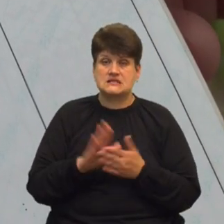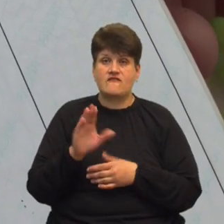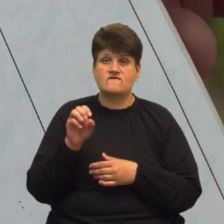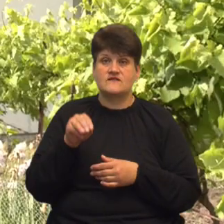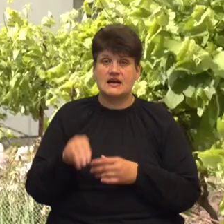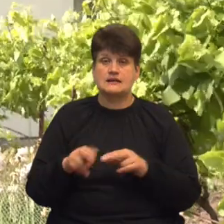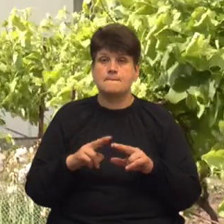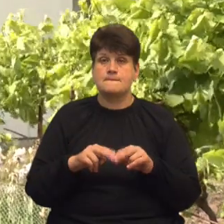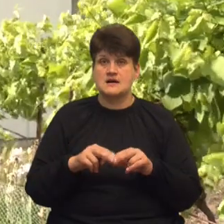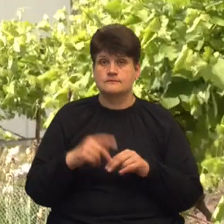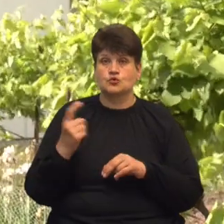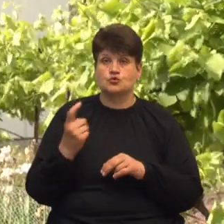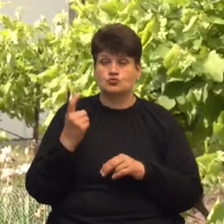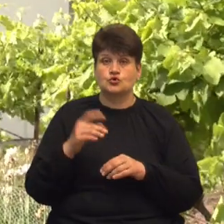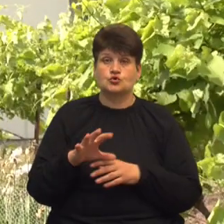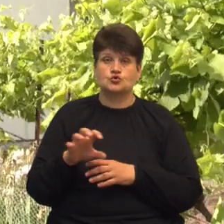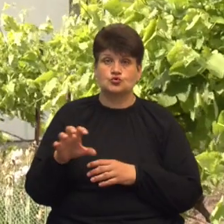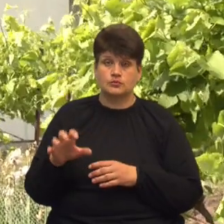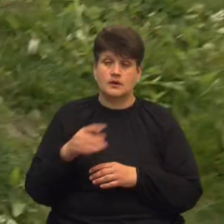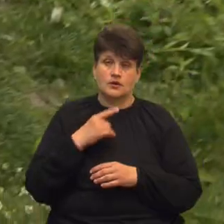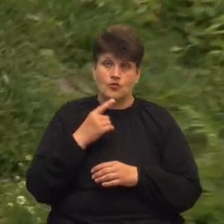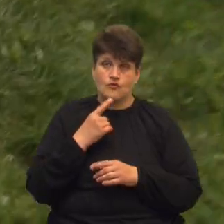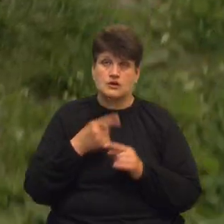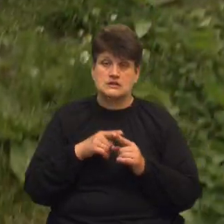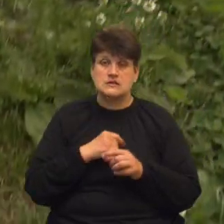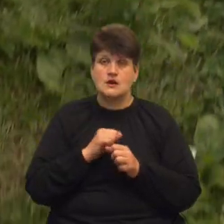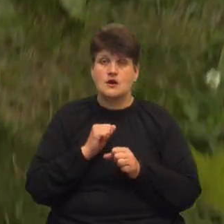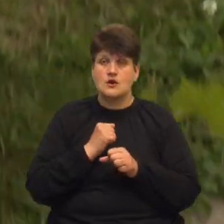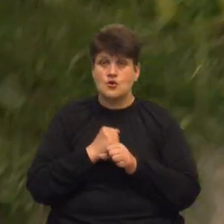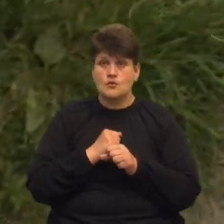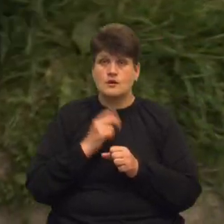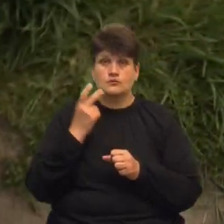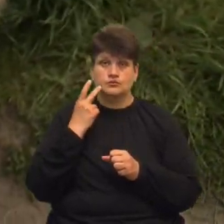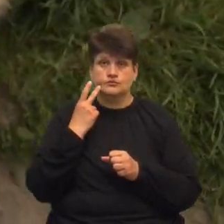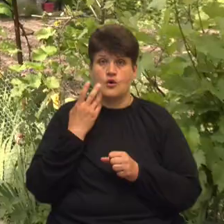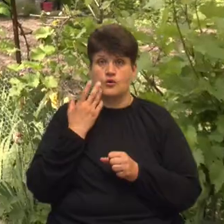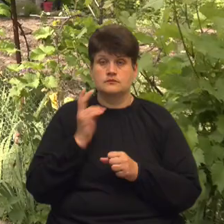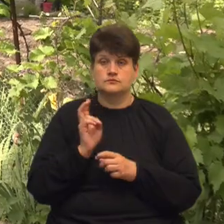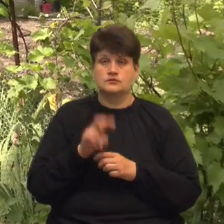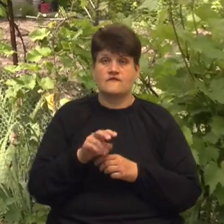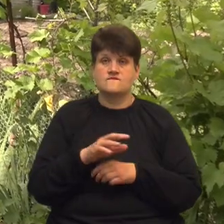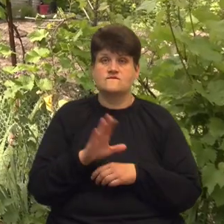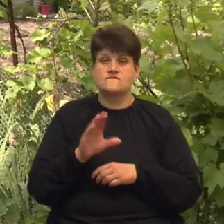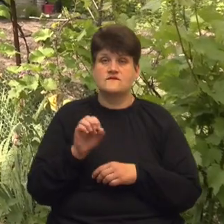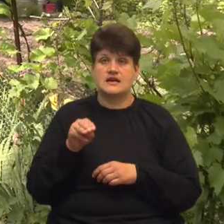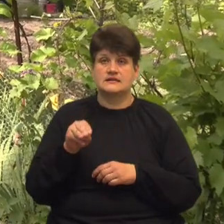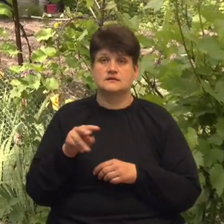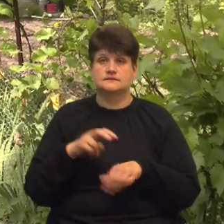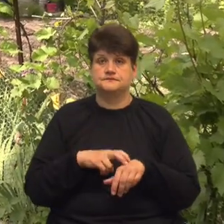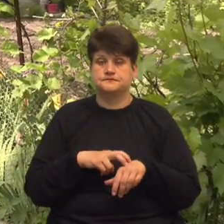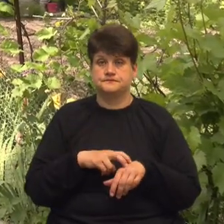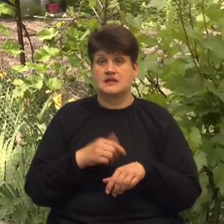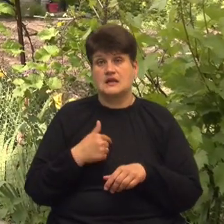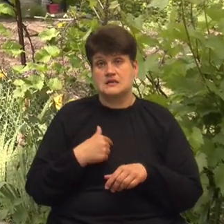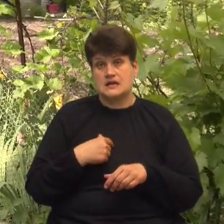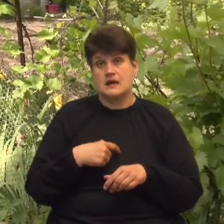паспорт. Господар собаки Олег Володимир каже, це роблять щоразу після візиту до ветеринара. Для себе, щоб орієнтуватись,